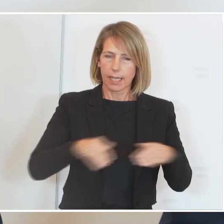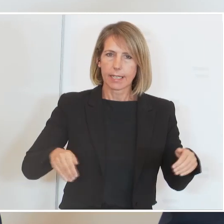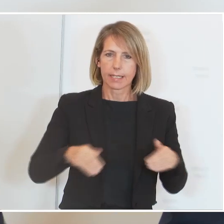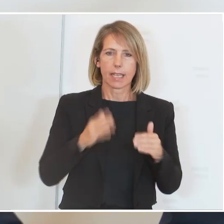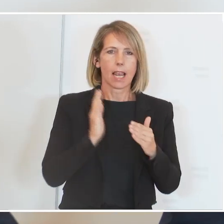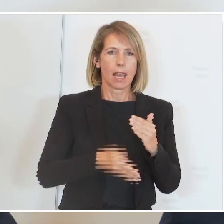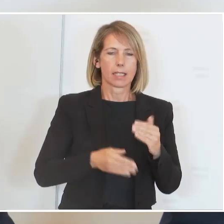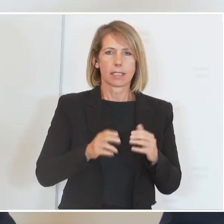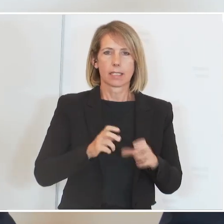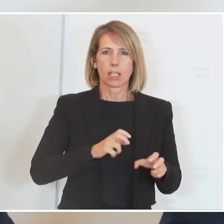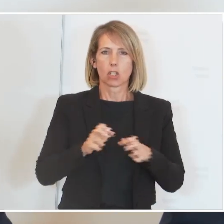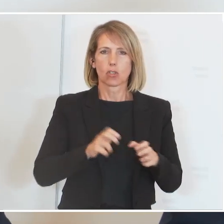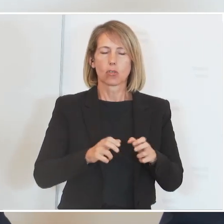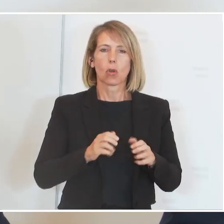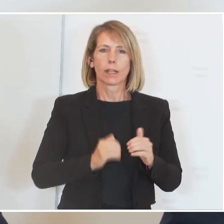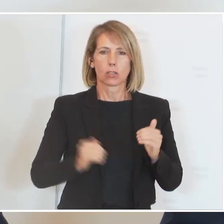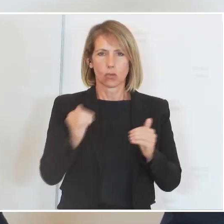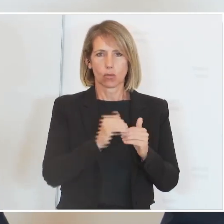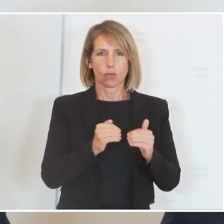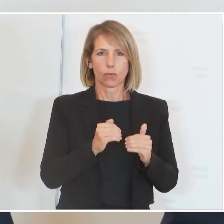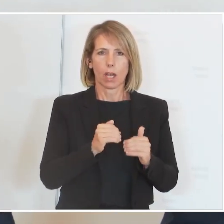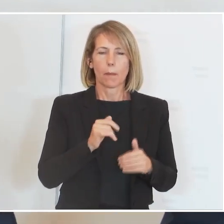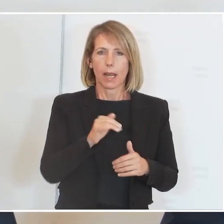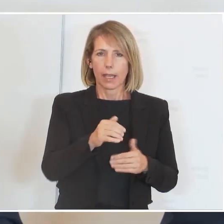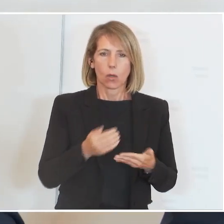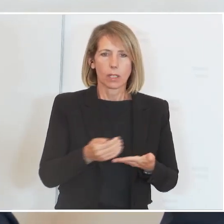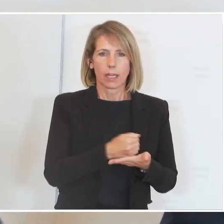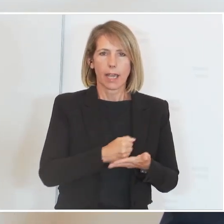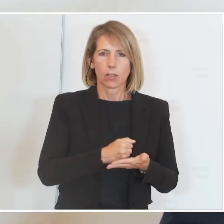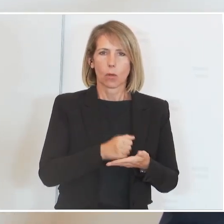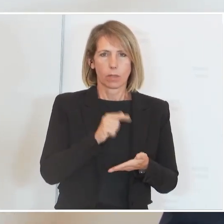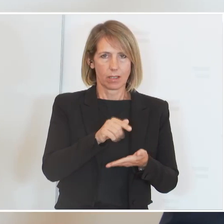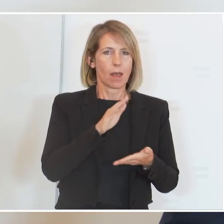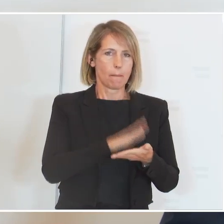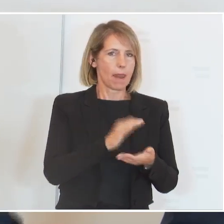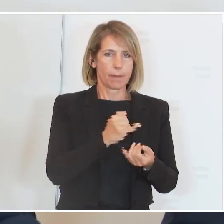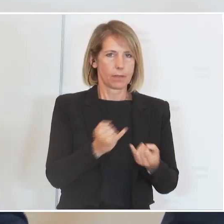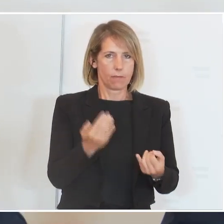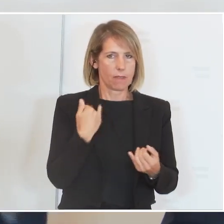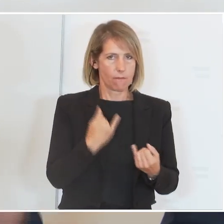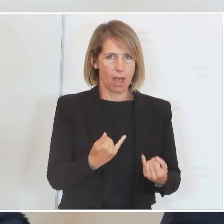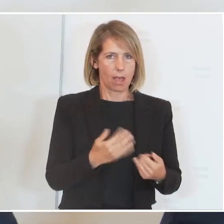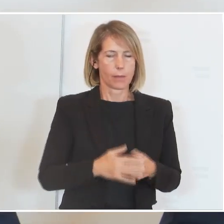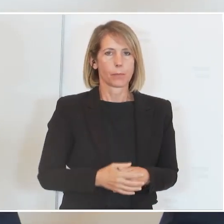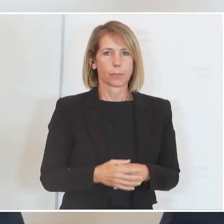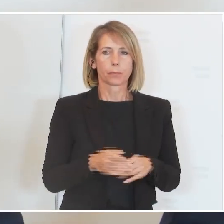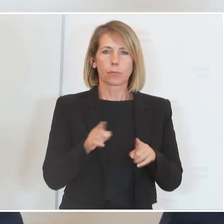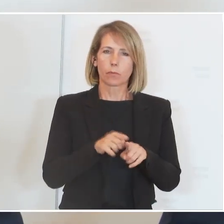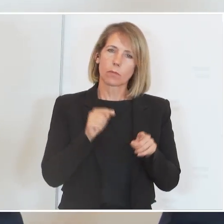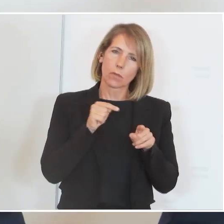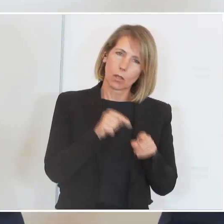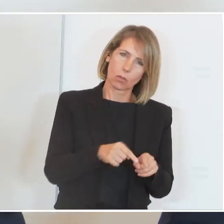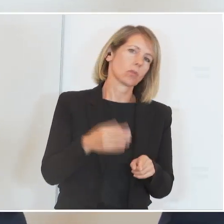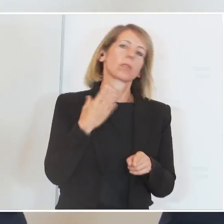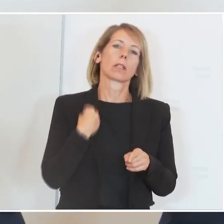Steuerstufe bei Millioneneinkommen bleibt es, wie es ist, sodass wir auch hier noch